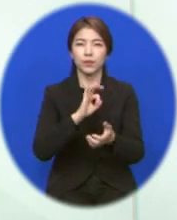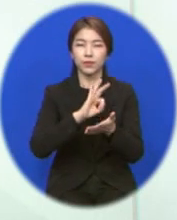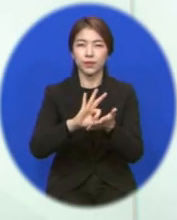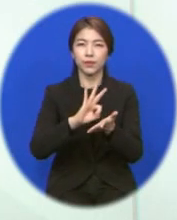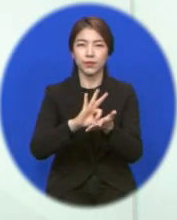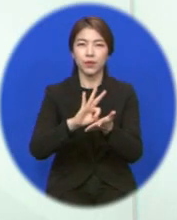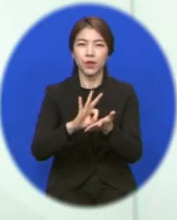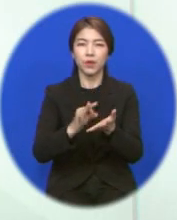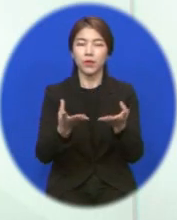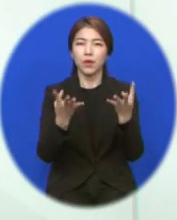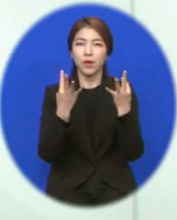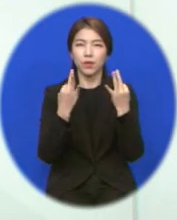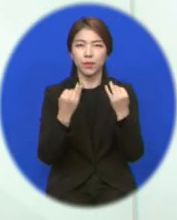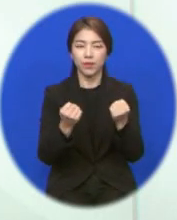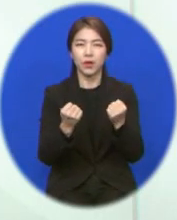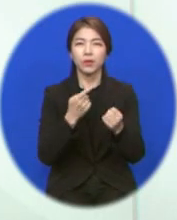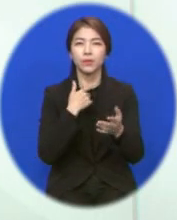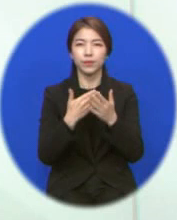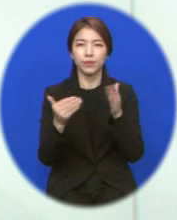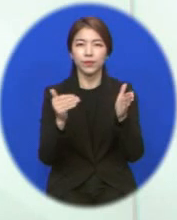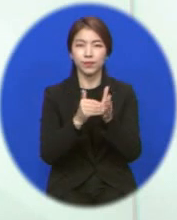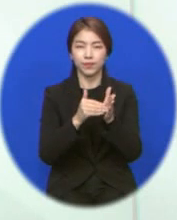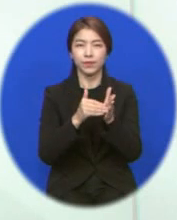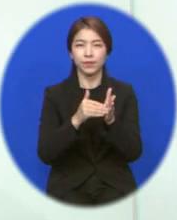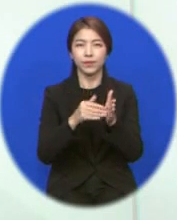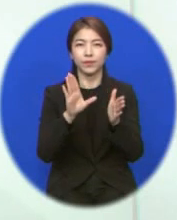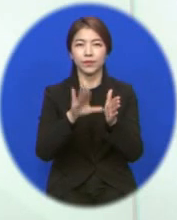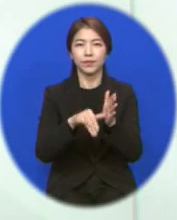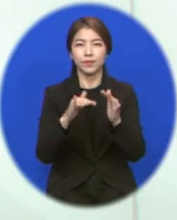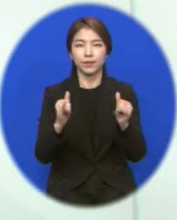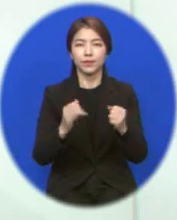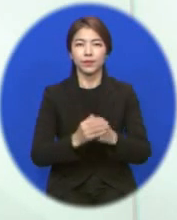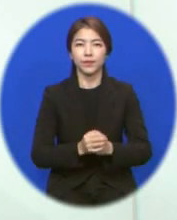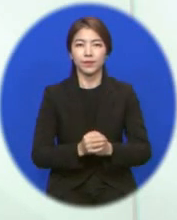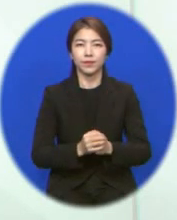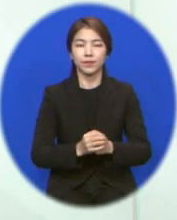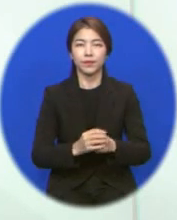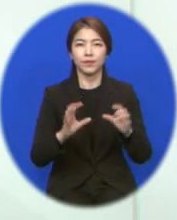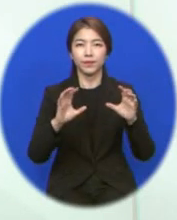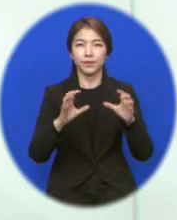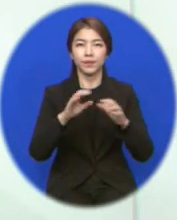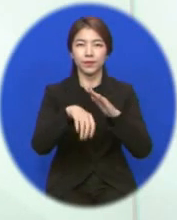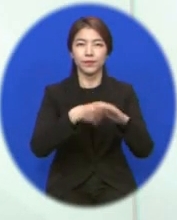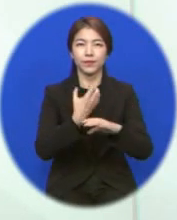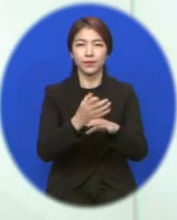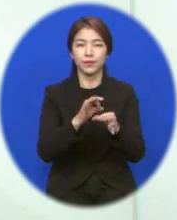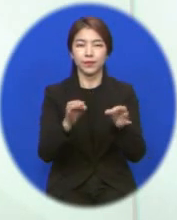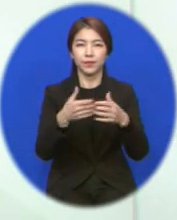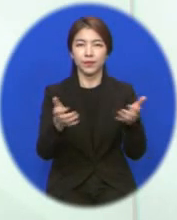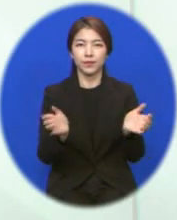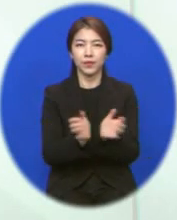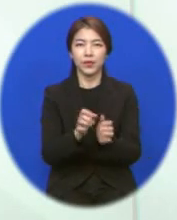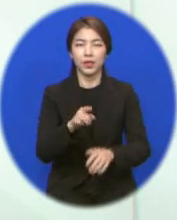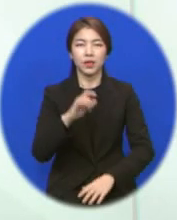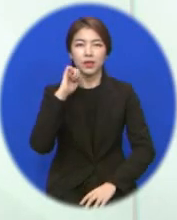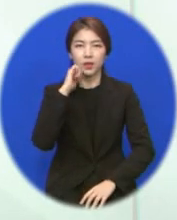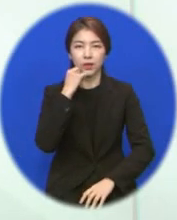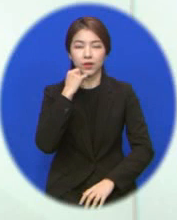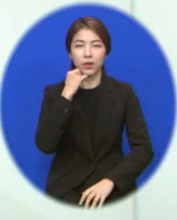너무나크다는것을경험했습니다.국가 혁명배당당은